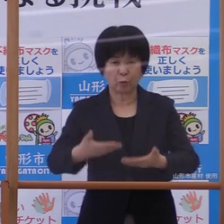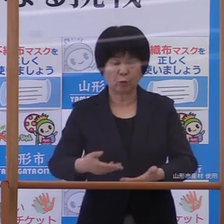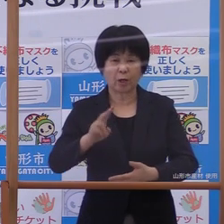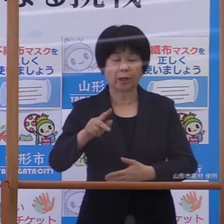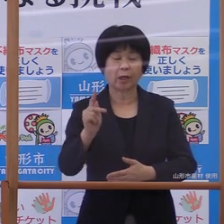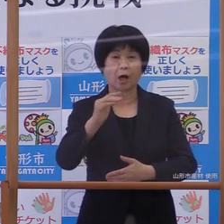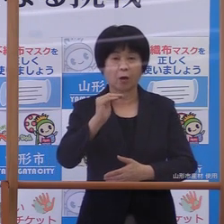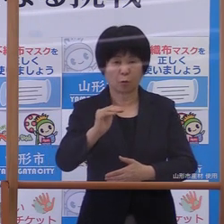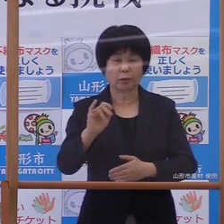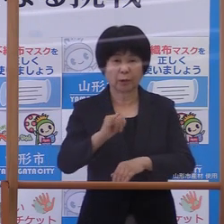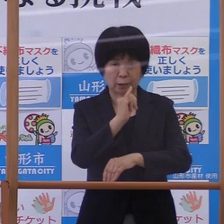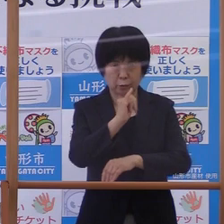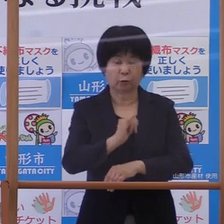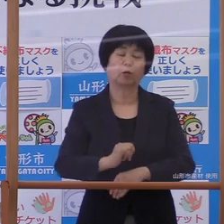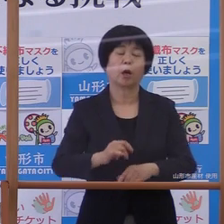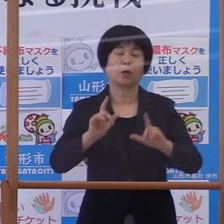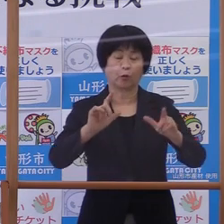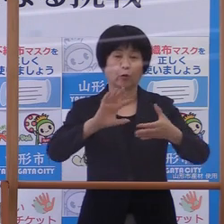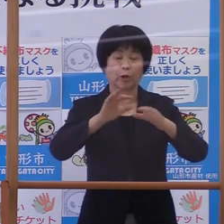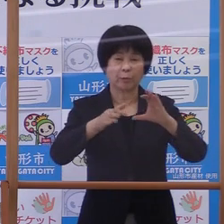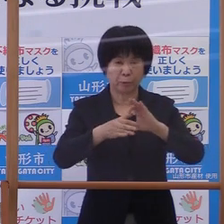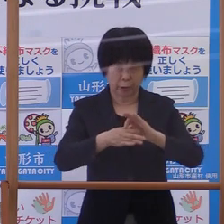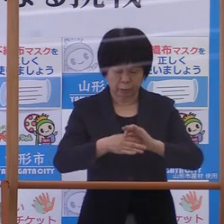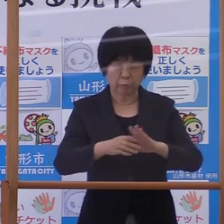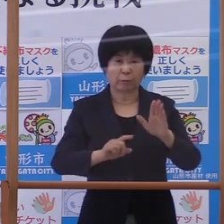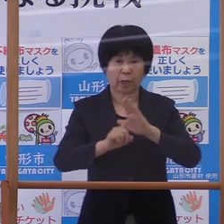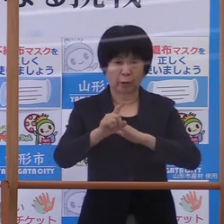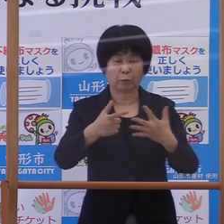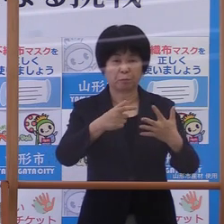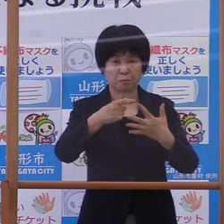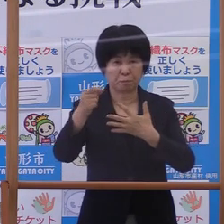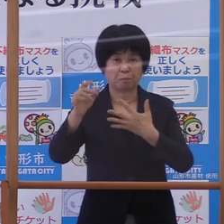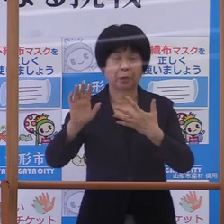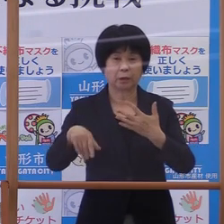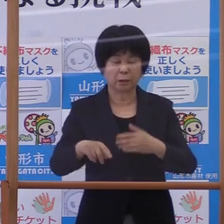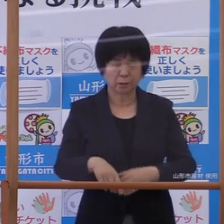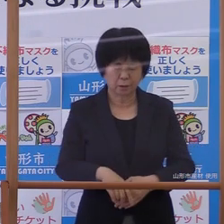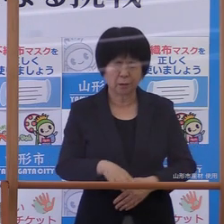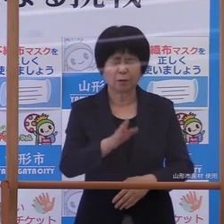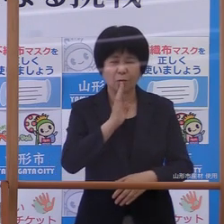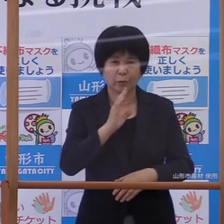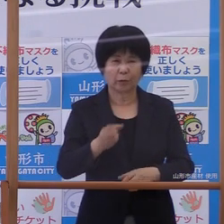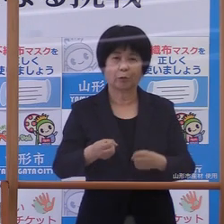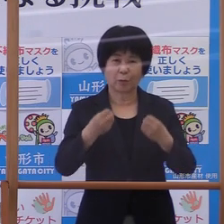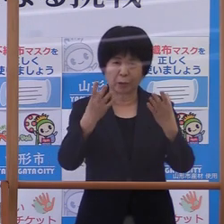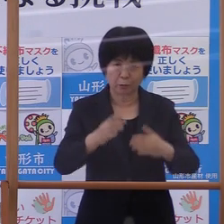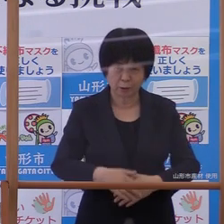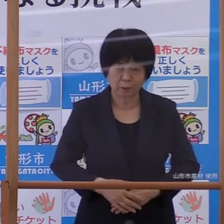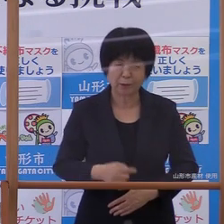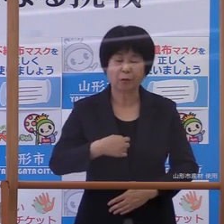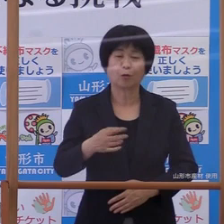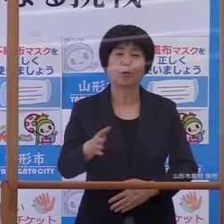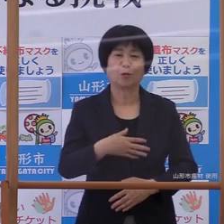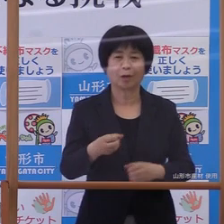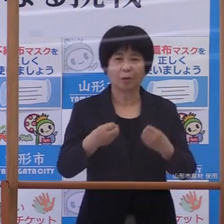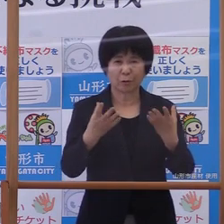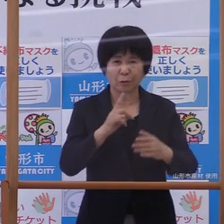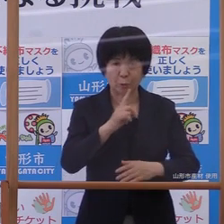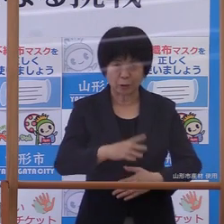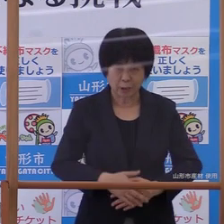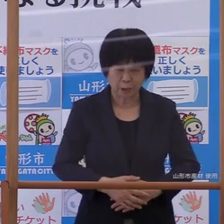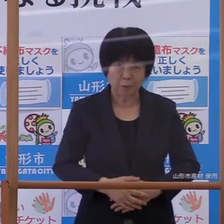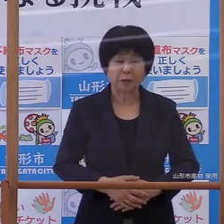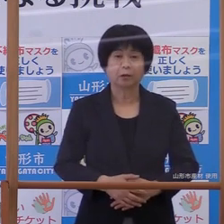が東京オリンピック日本代表に選出をされました。誠におめでとうございます。心よりお祝いを申し上げます